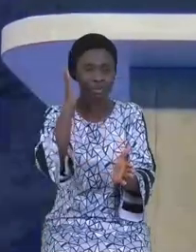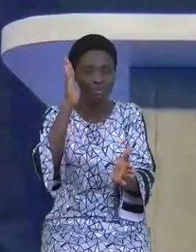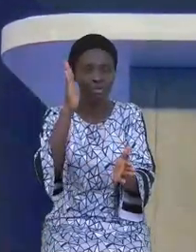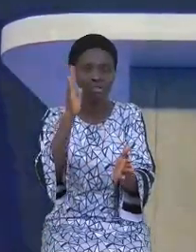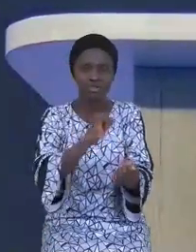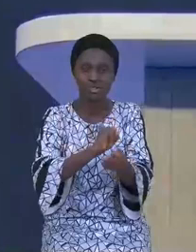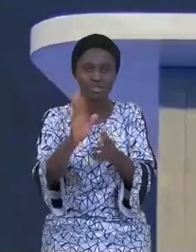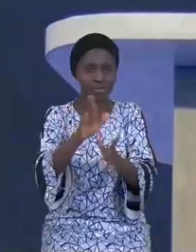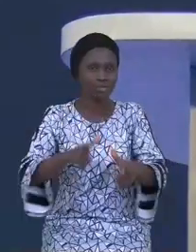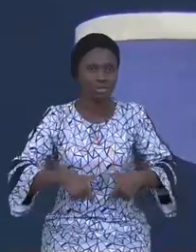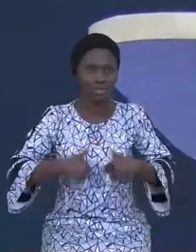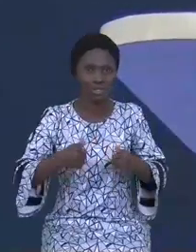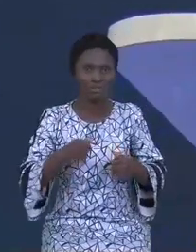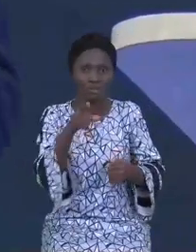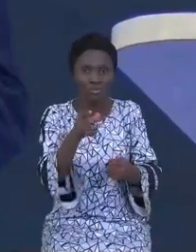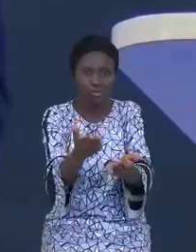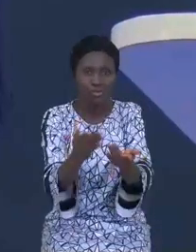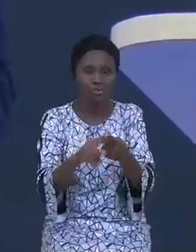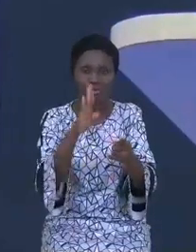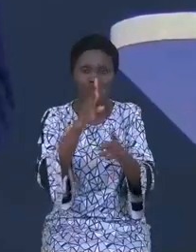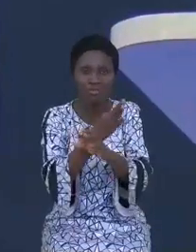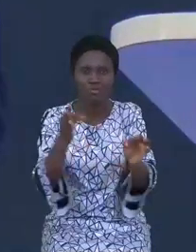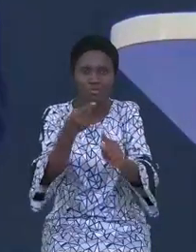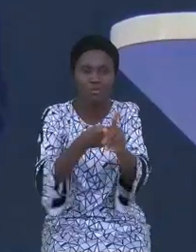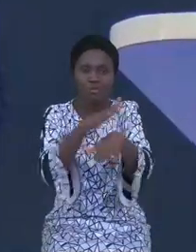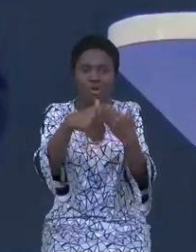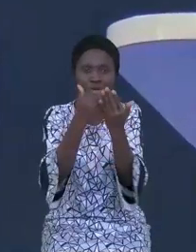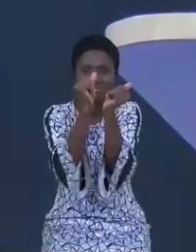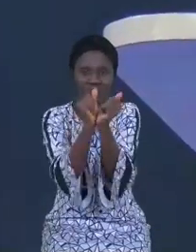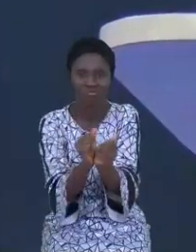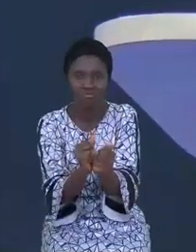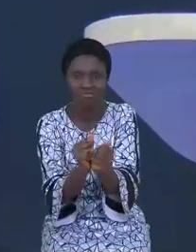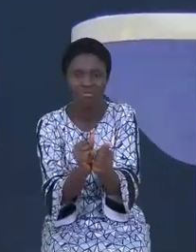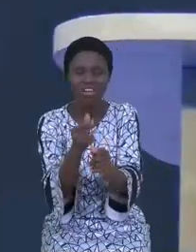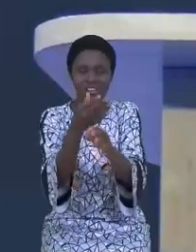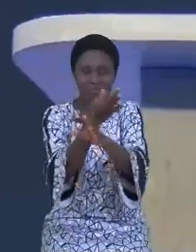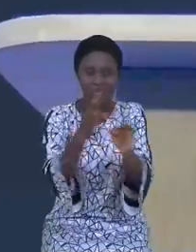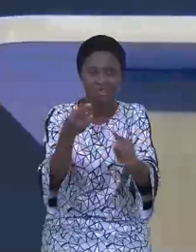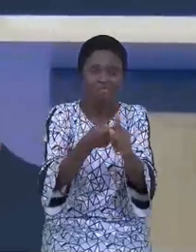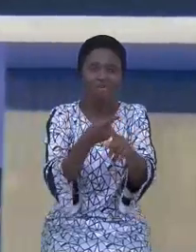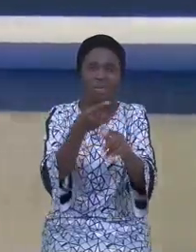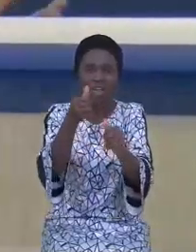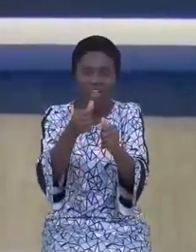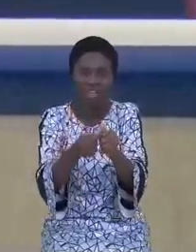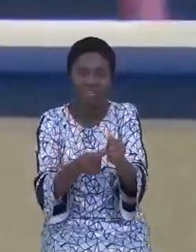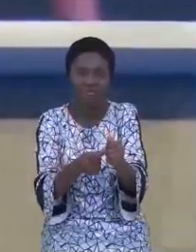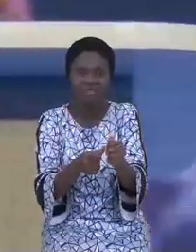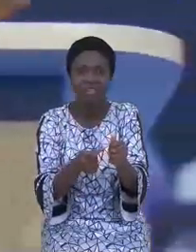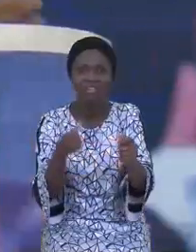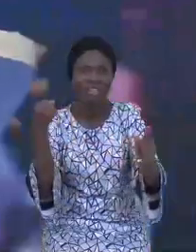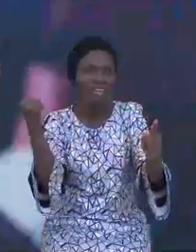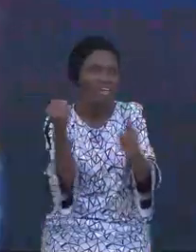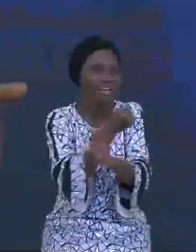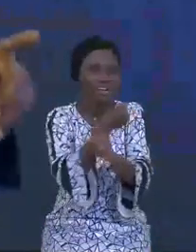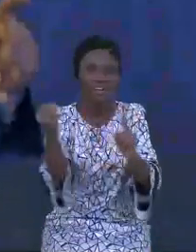voulez être affranchi de tout lien, vous voulez être affranchi de toute attaque, vous voulez être affranchi de toute affliction. Ceux qui cherchent